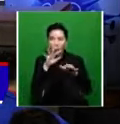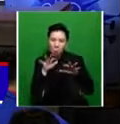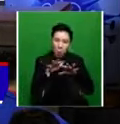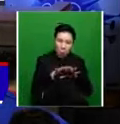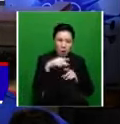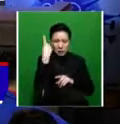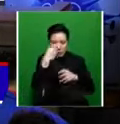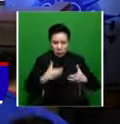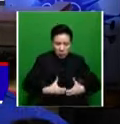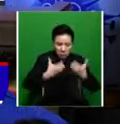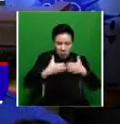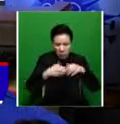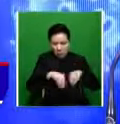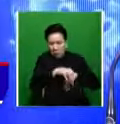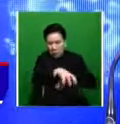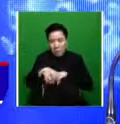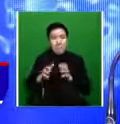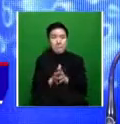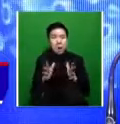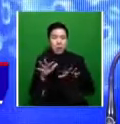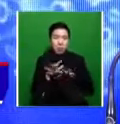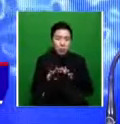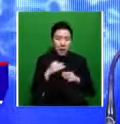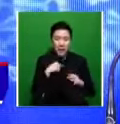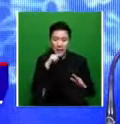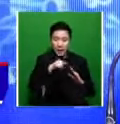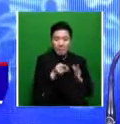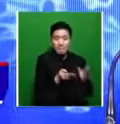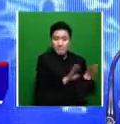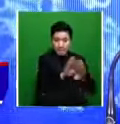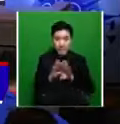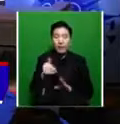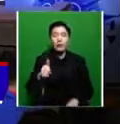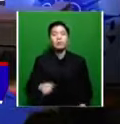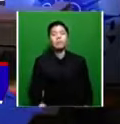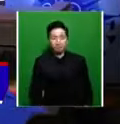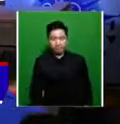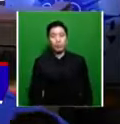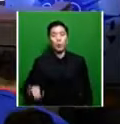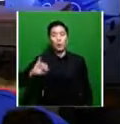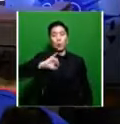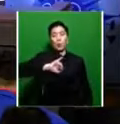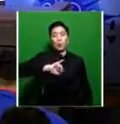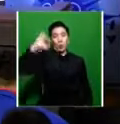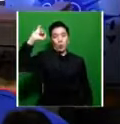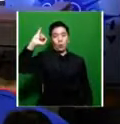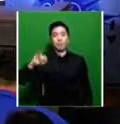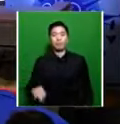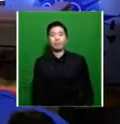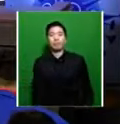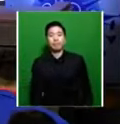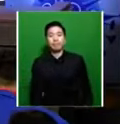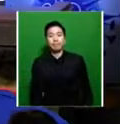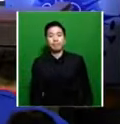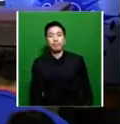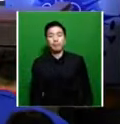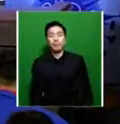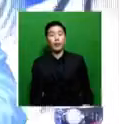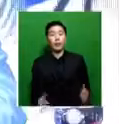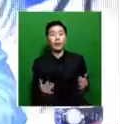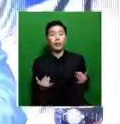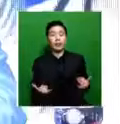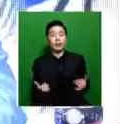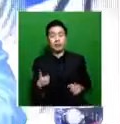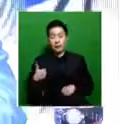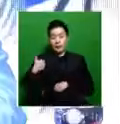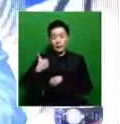เชื้ออยู่ในละแวกนั้นเนี่ยเราสามารถจะปิดเพิ่มได้หรือไงไหมครับ ถูกต้องครับ อย่างที่ผมเรียนนะครับหลังจากวันนี้เนี่ยทางท่